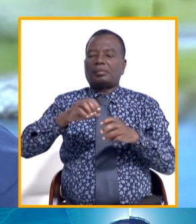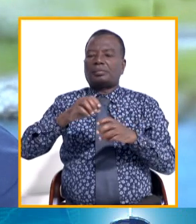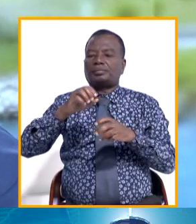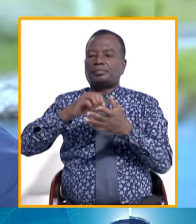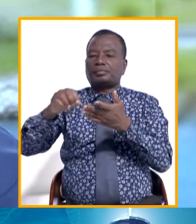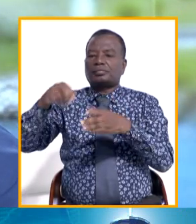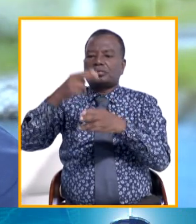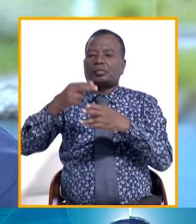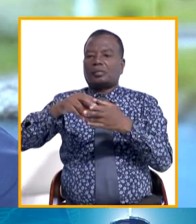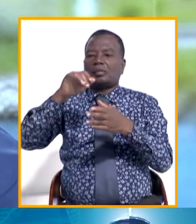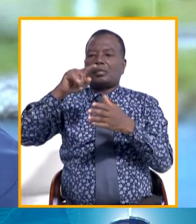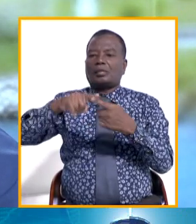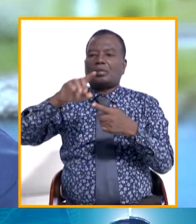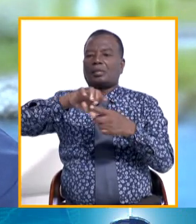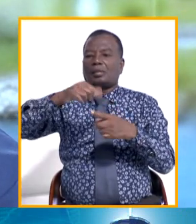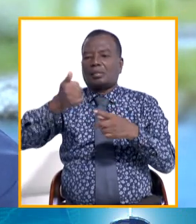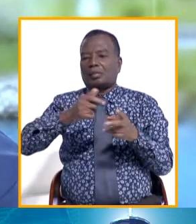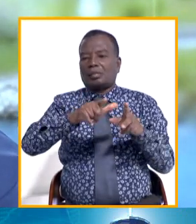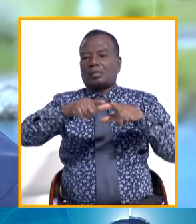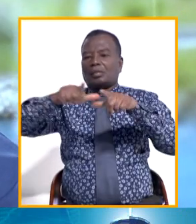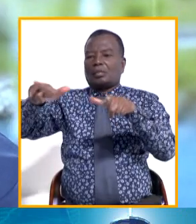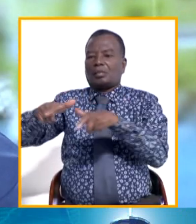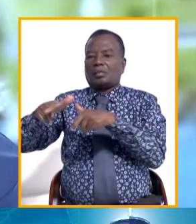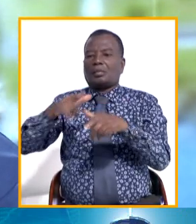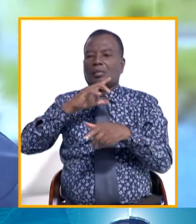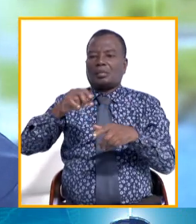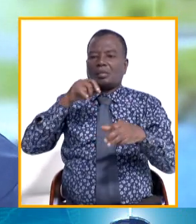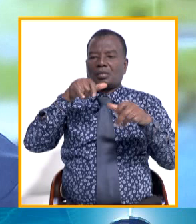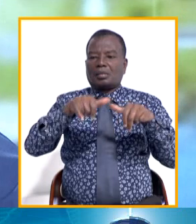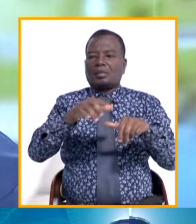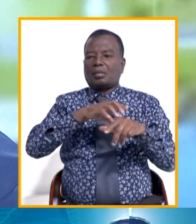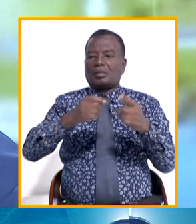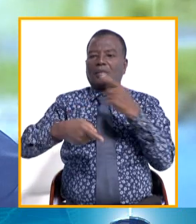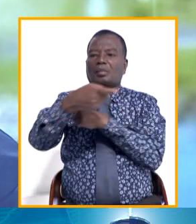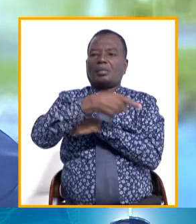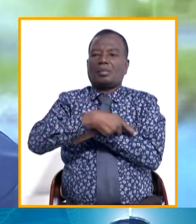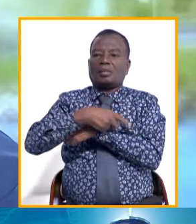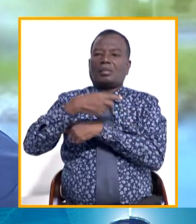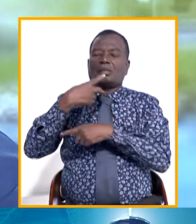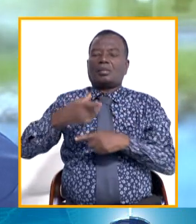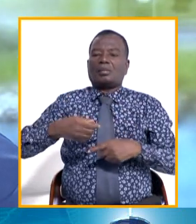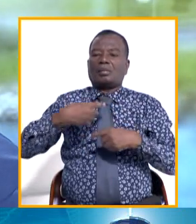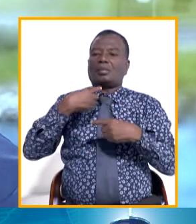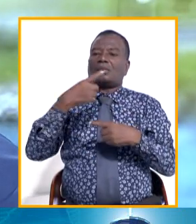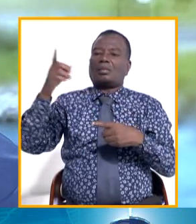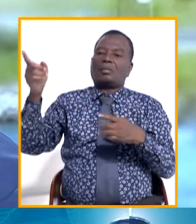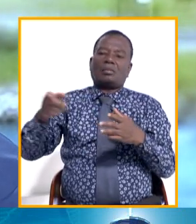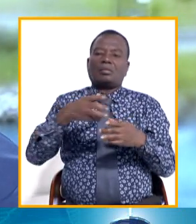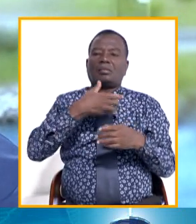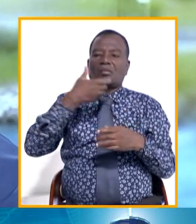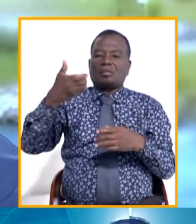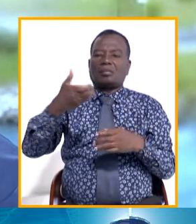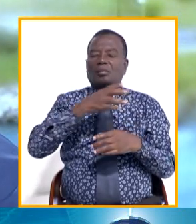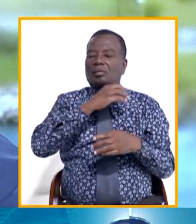fins électoralistes. La pratique est courante, elle existe depuis belle lurette, mais aujourd'hui, des voix s'élèvent pour la décrier.